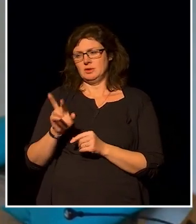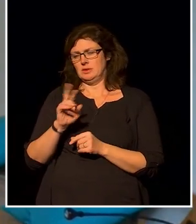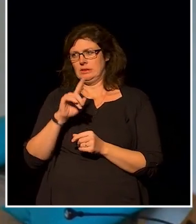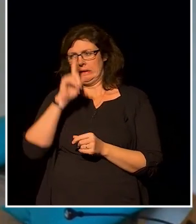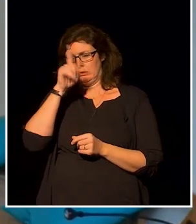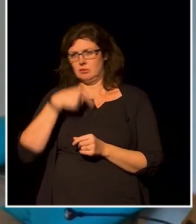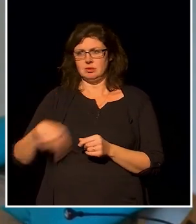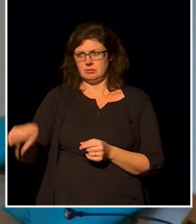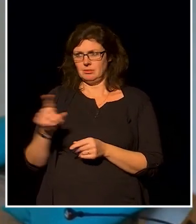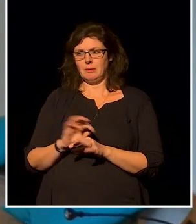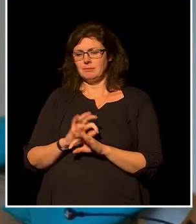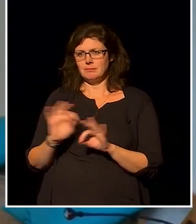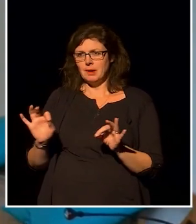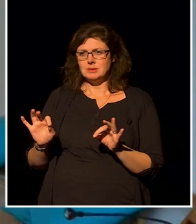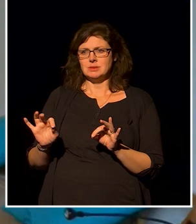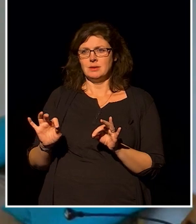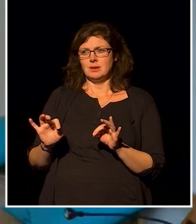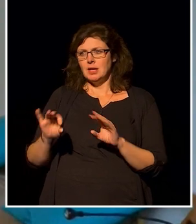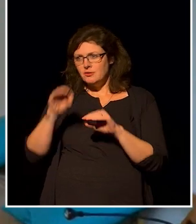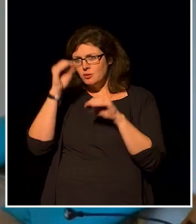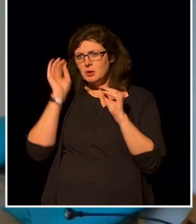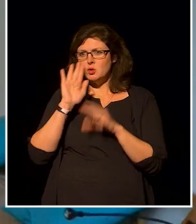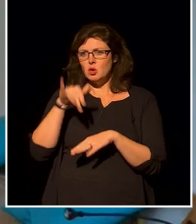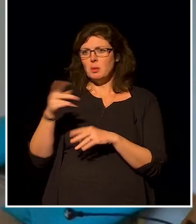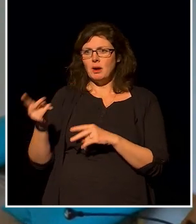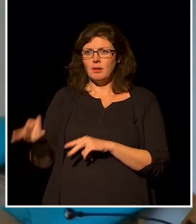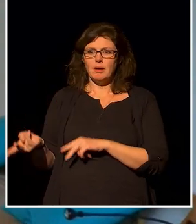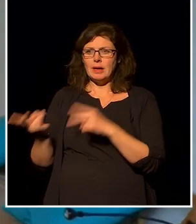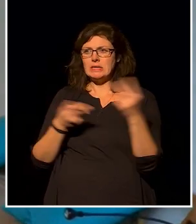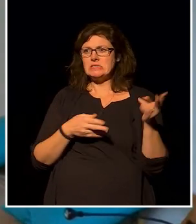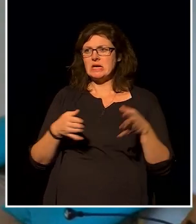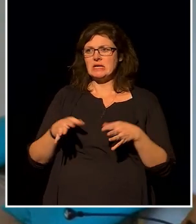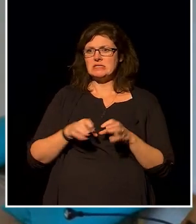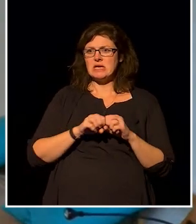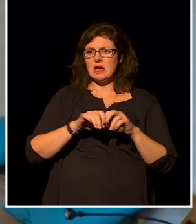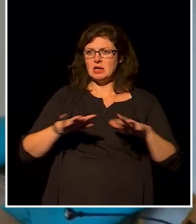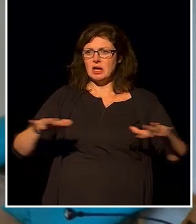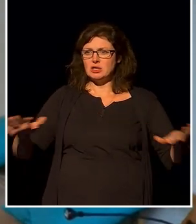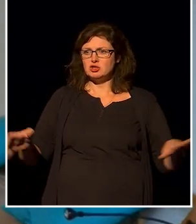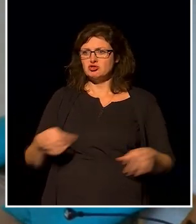den transatlantischen Sklavenhandel und die Verantwortung sozusagen